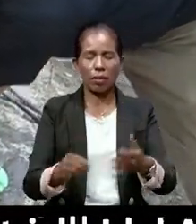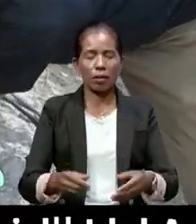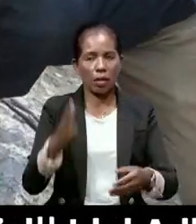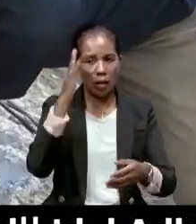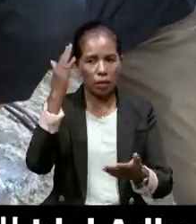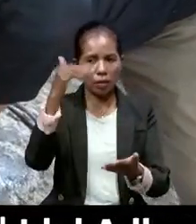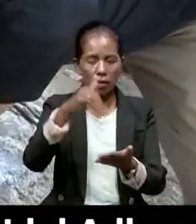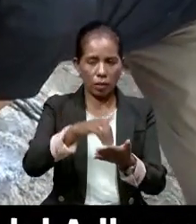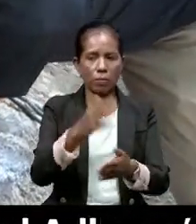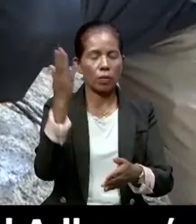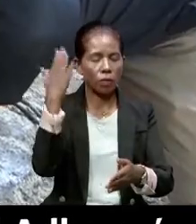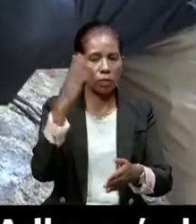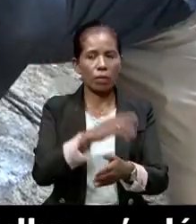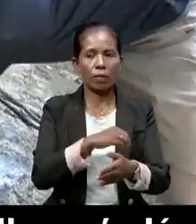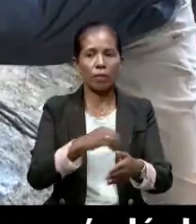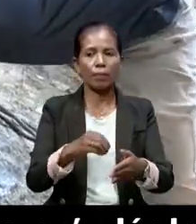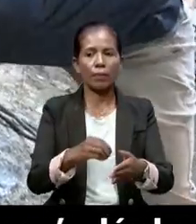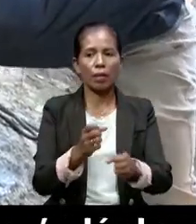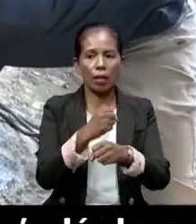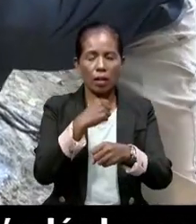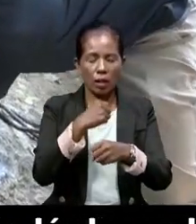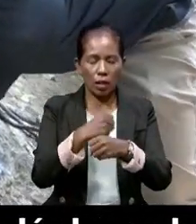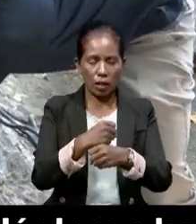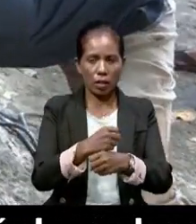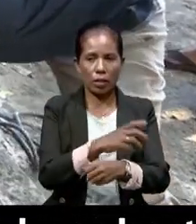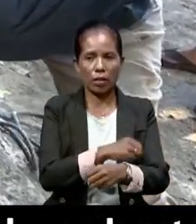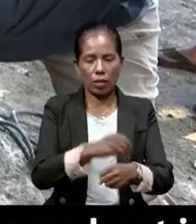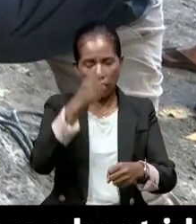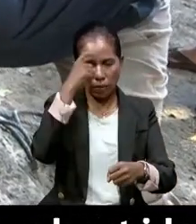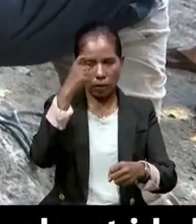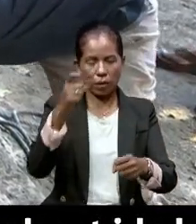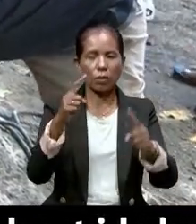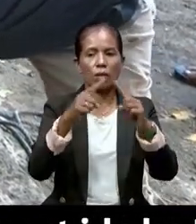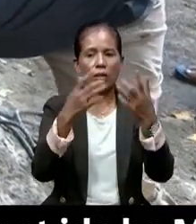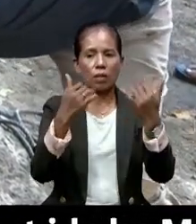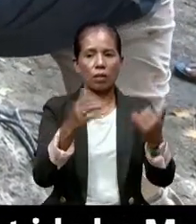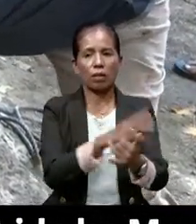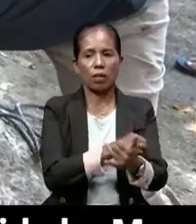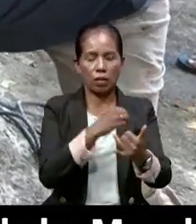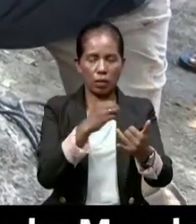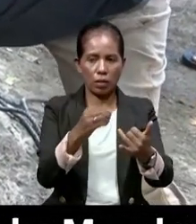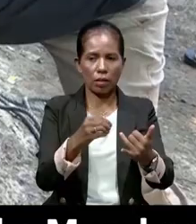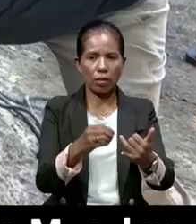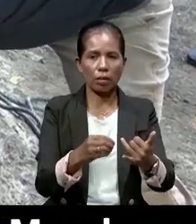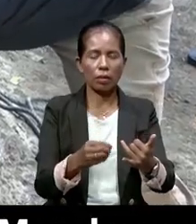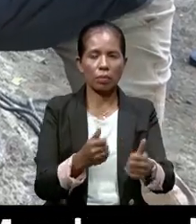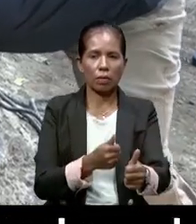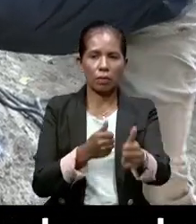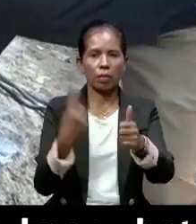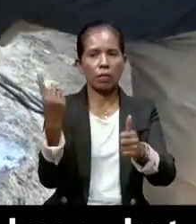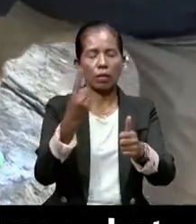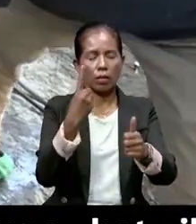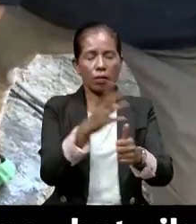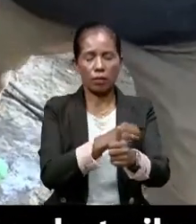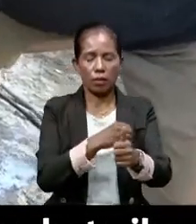ba tempo pasado nebe Profeta Abraham halo sakrifisiu tambane to ohin lorong husi zerasaun ba zerasaun se banate tuir na fatin